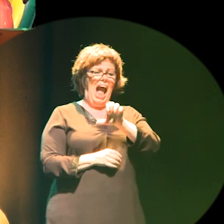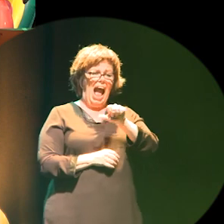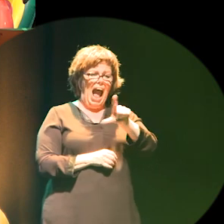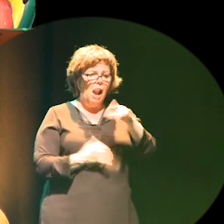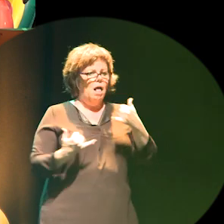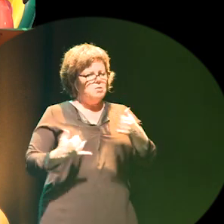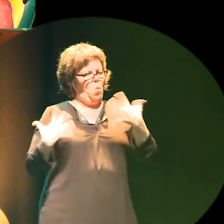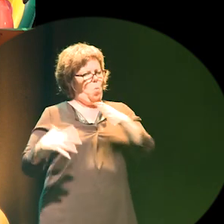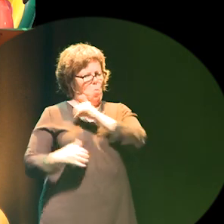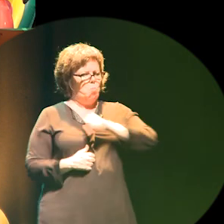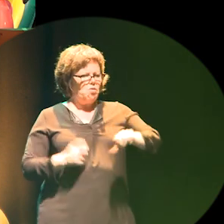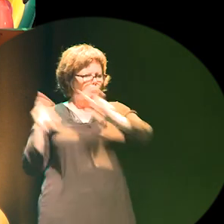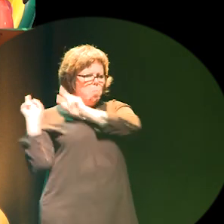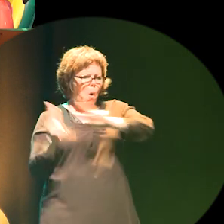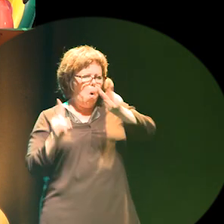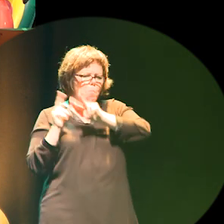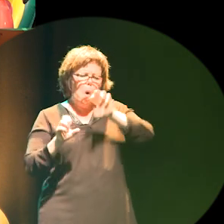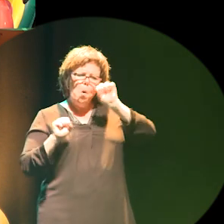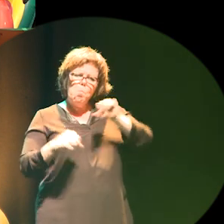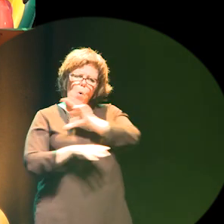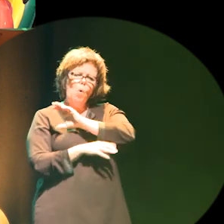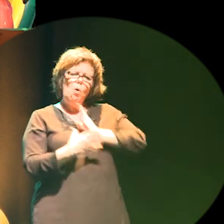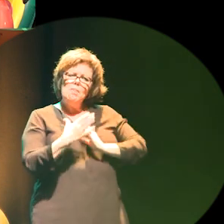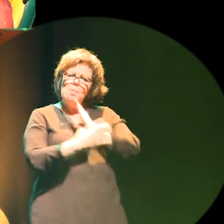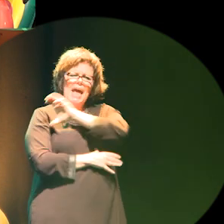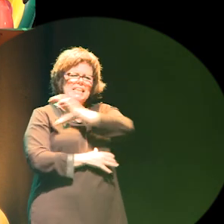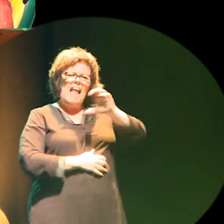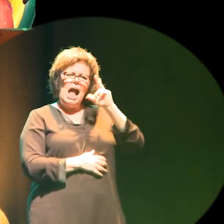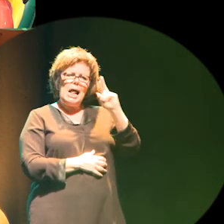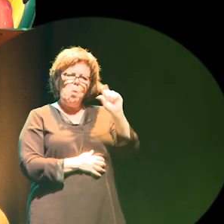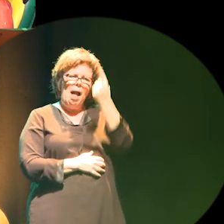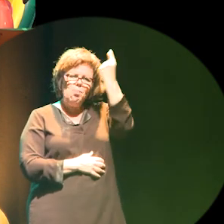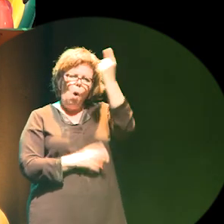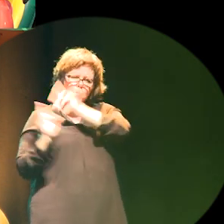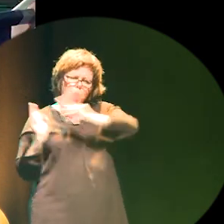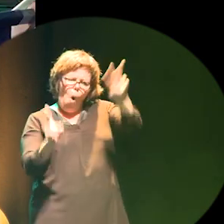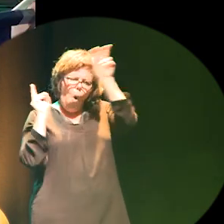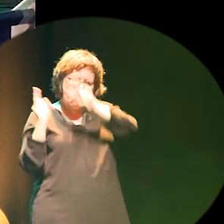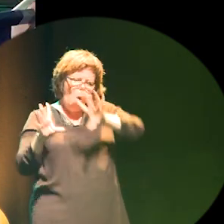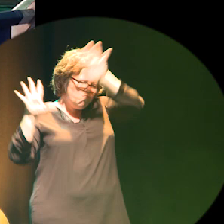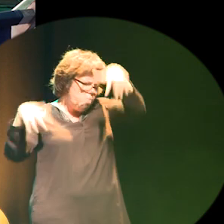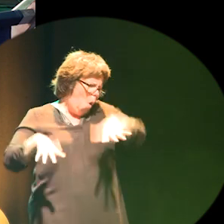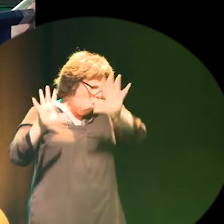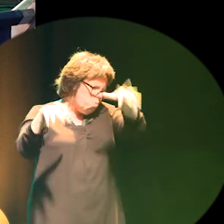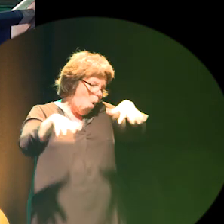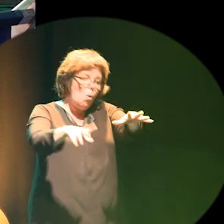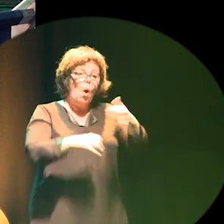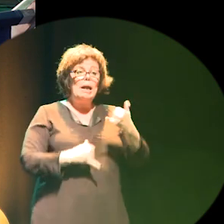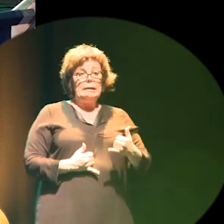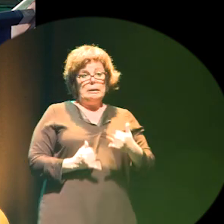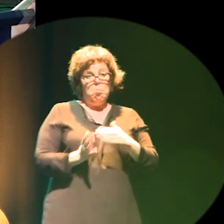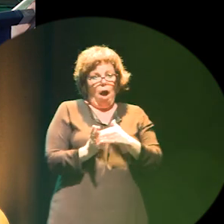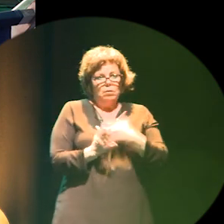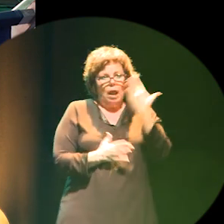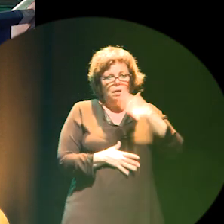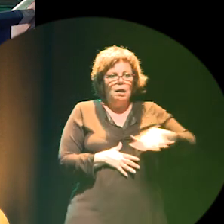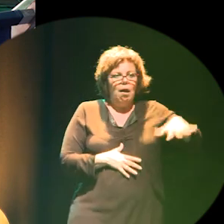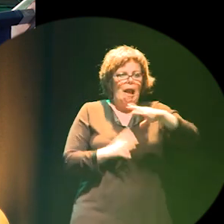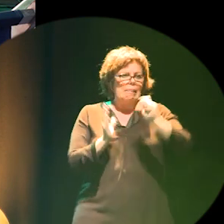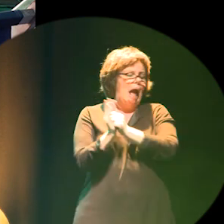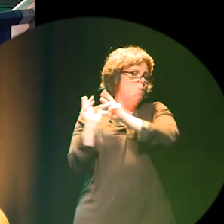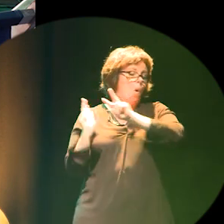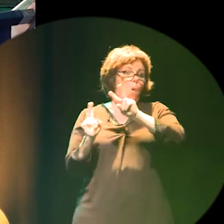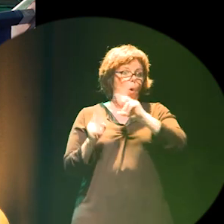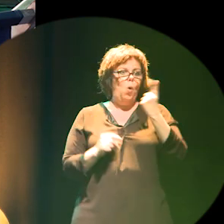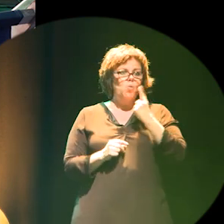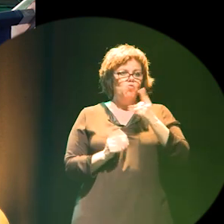100 km à l'heure qui poussent les eaux de surface, amenant l'eau du fond. Plus personne ne va se baigner au mois d'août. Vous avez tous vécu cette température